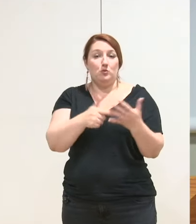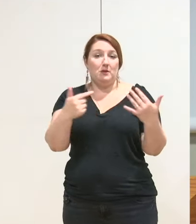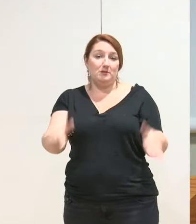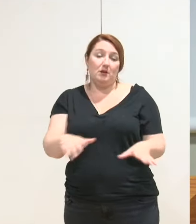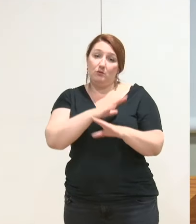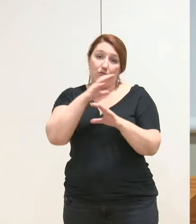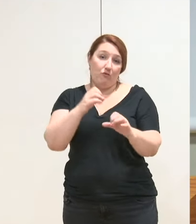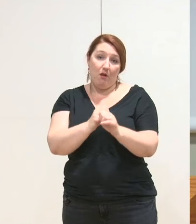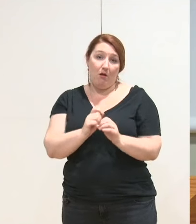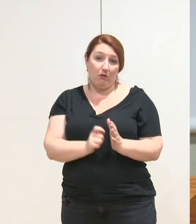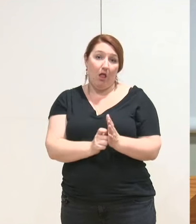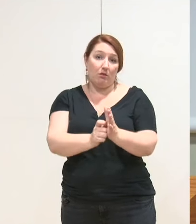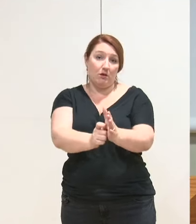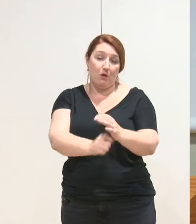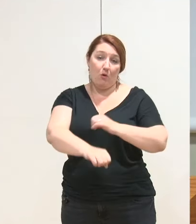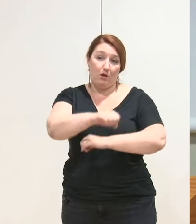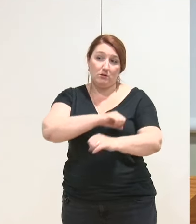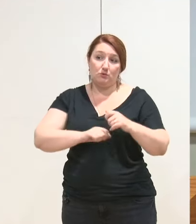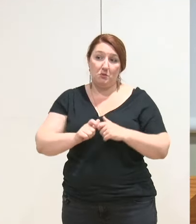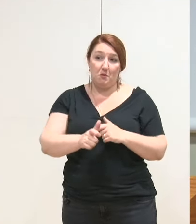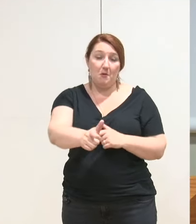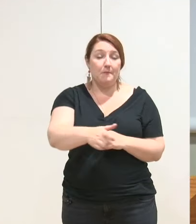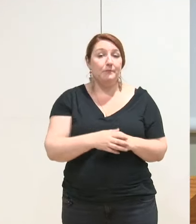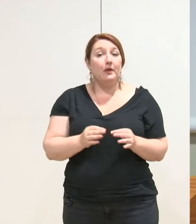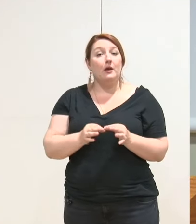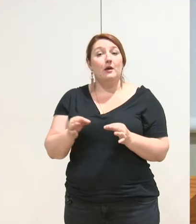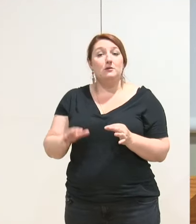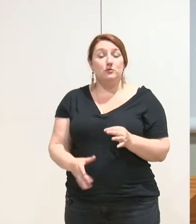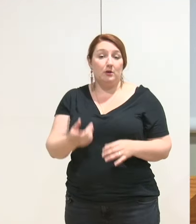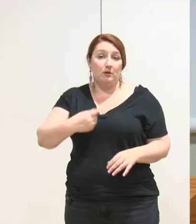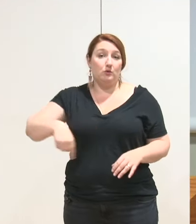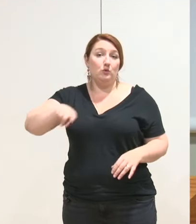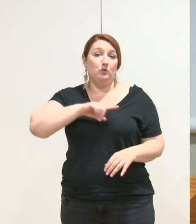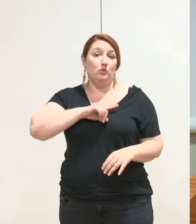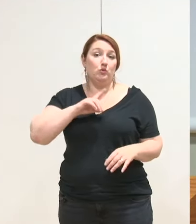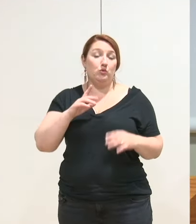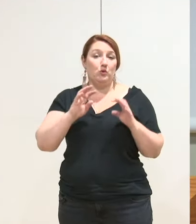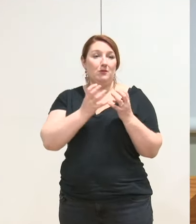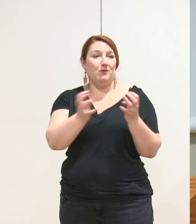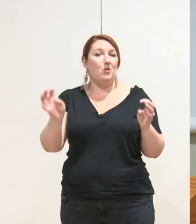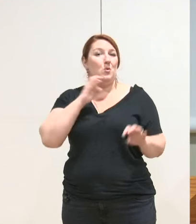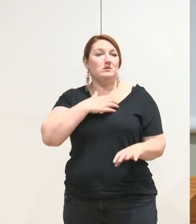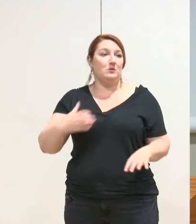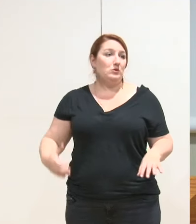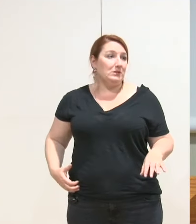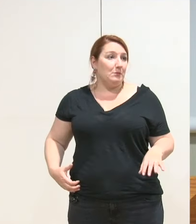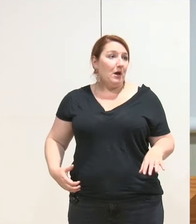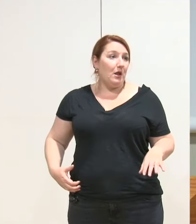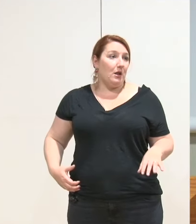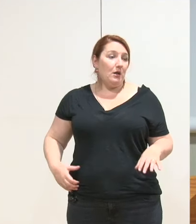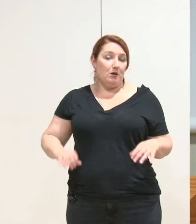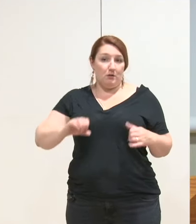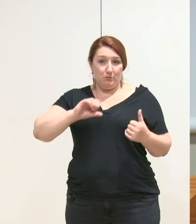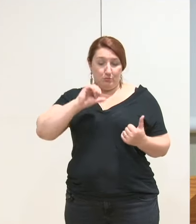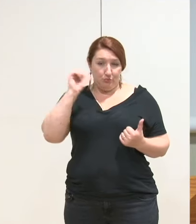grosso modo le calendrier ce qui veut dire que nous aurons pour notre part euh un exercice au sein du conseil municipal euh un premier sur